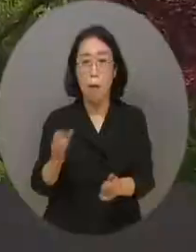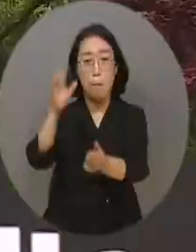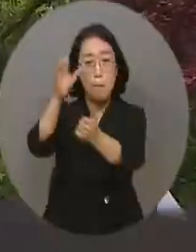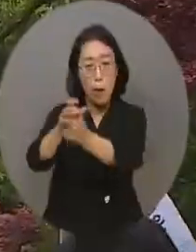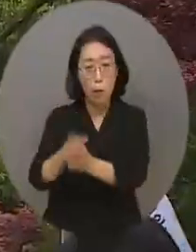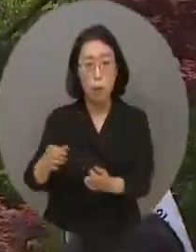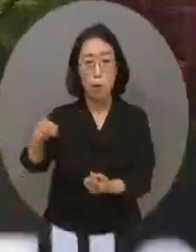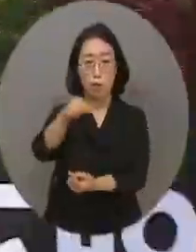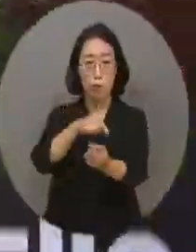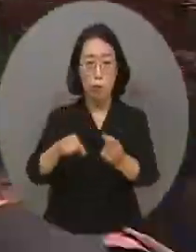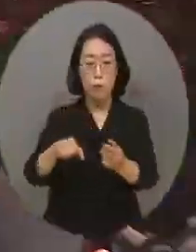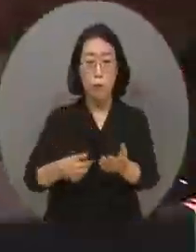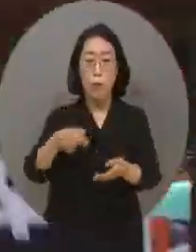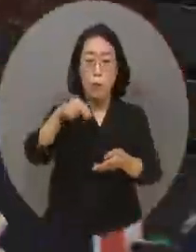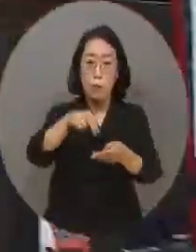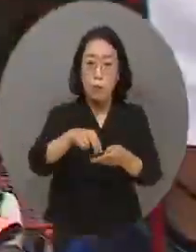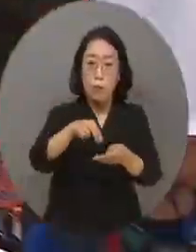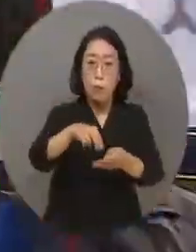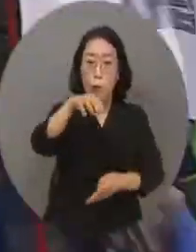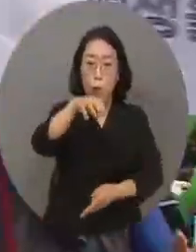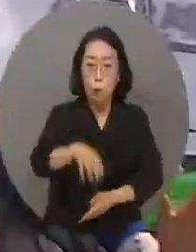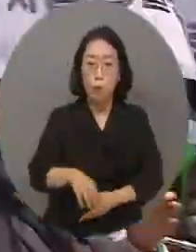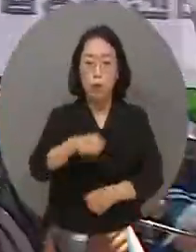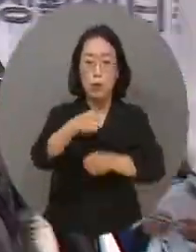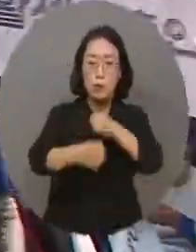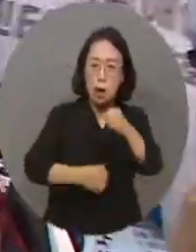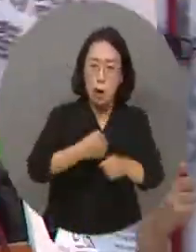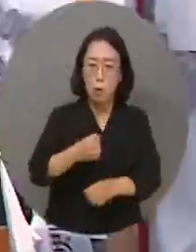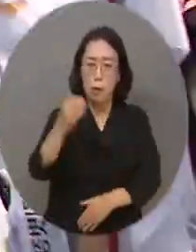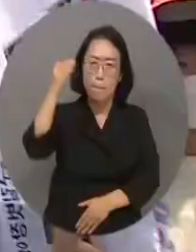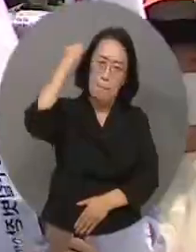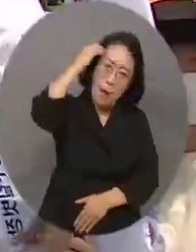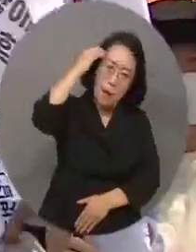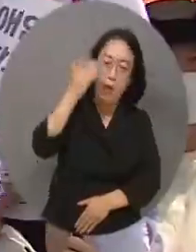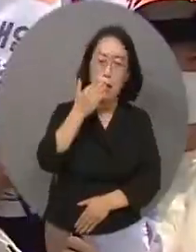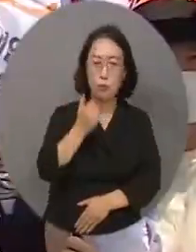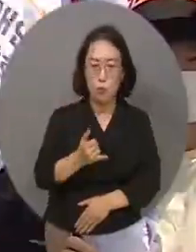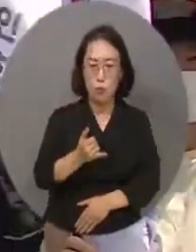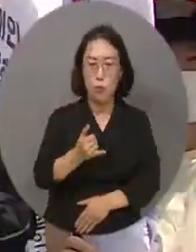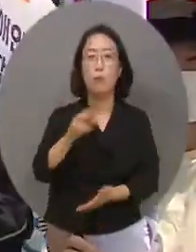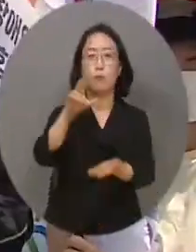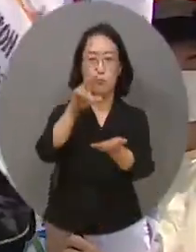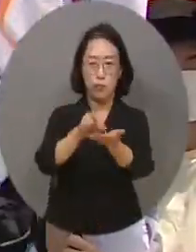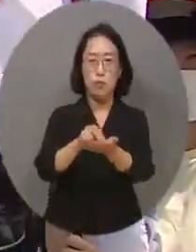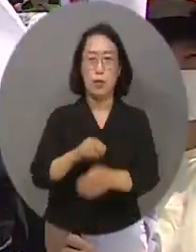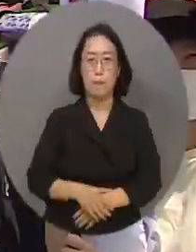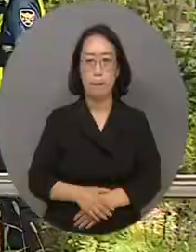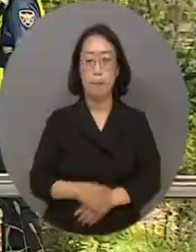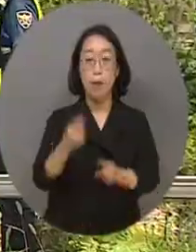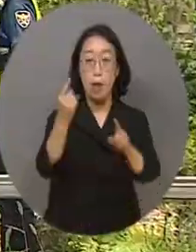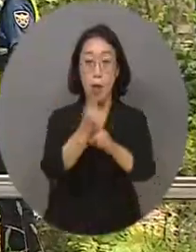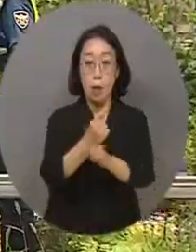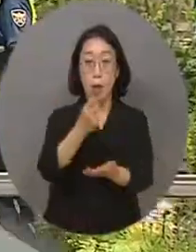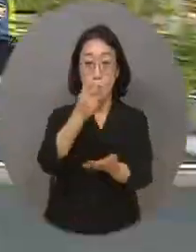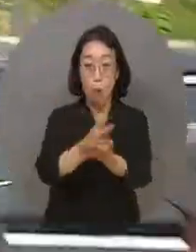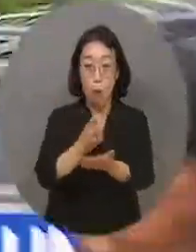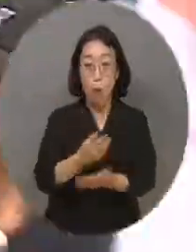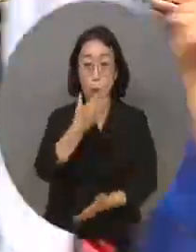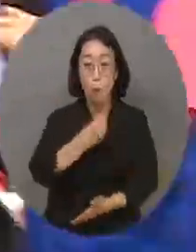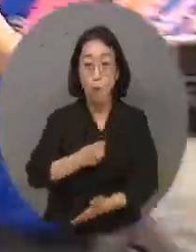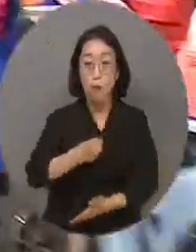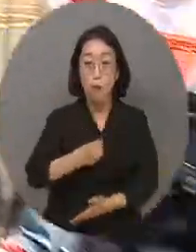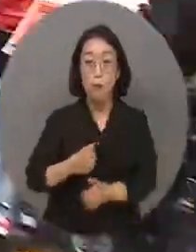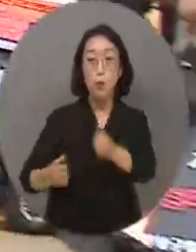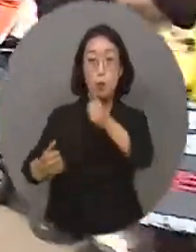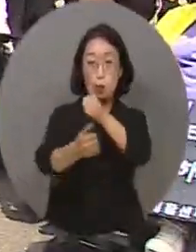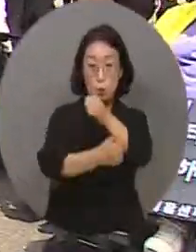경우 장애인 자립생활지원센터의 자율성이 훼손될 수 있다는 지적도 나옵니다. 개정안은 국회